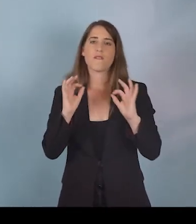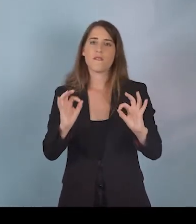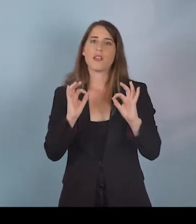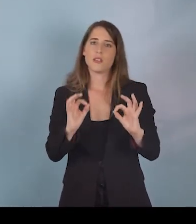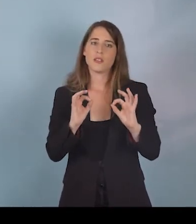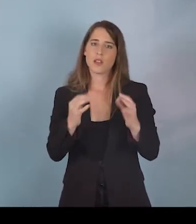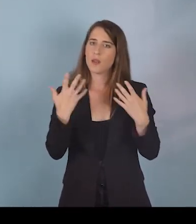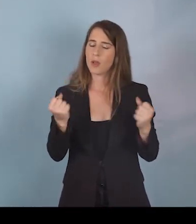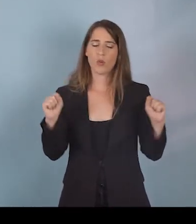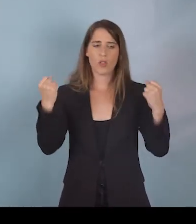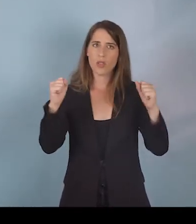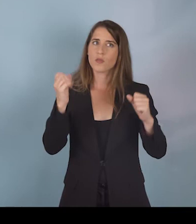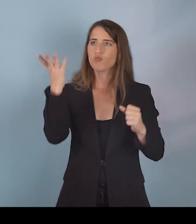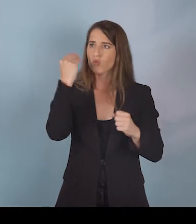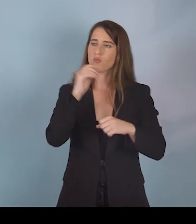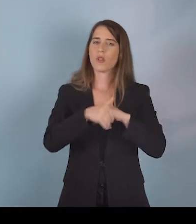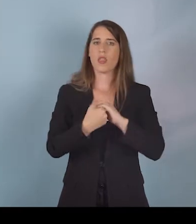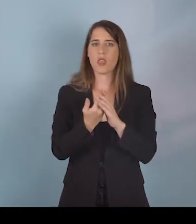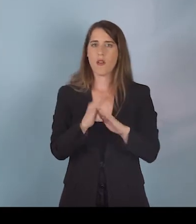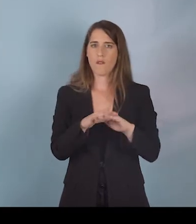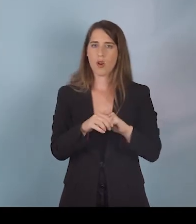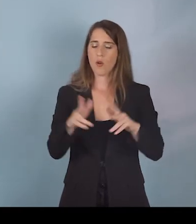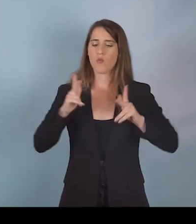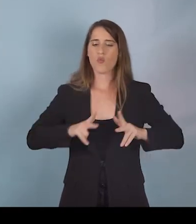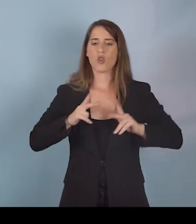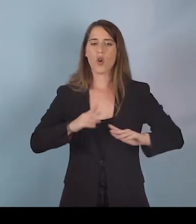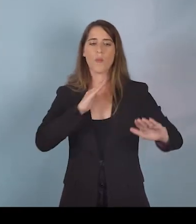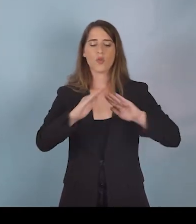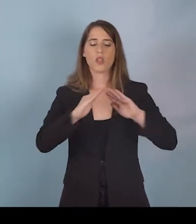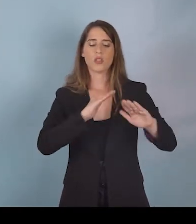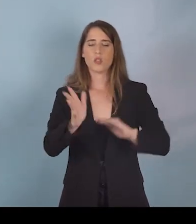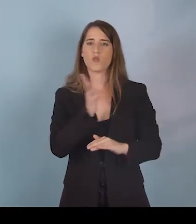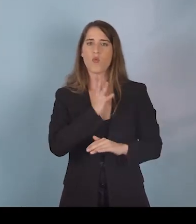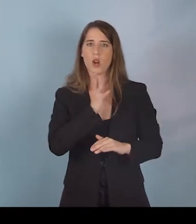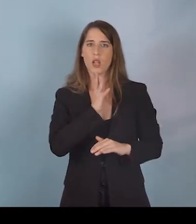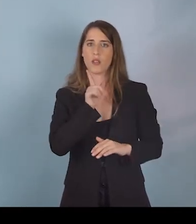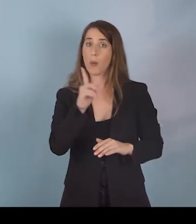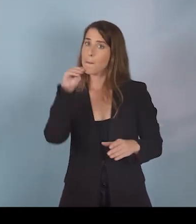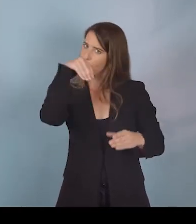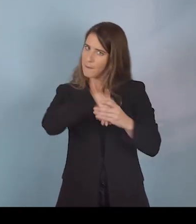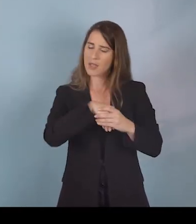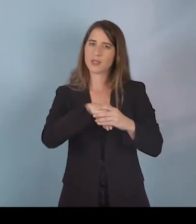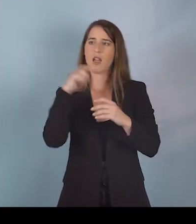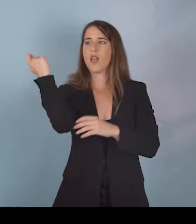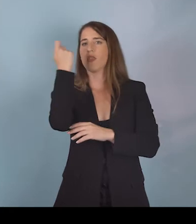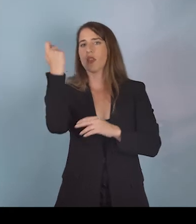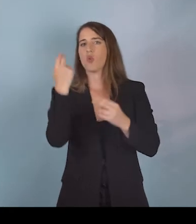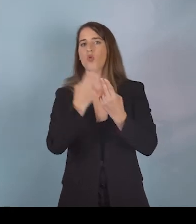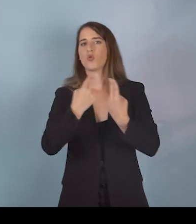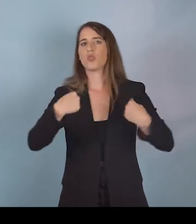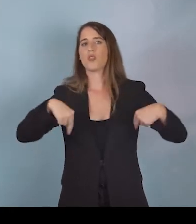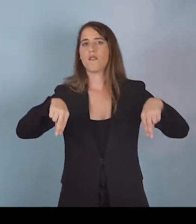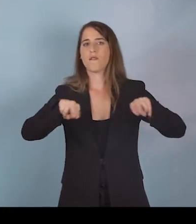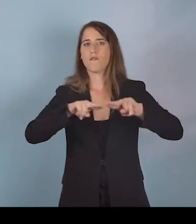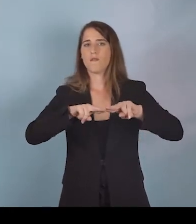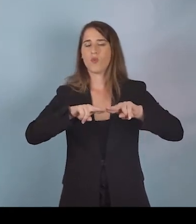άνθρωποι. Σαφέστατα, υπάρχουν και δράσεις τις οποίες άκουσαμε ενδιαφέρον και από το Υπουργείο Προστασίας του Πολίτη. Το Υπουργείο Προστασίας του Πολίτη